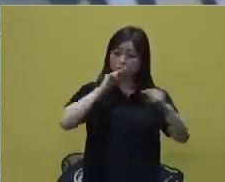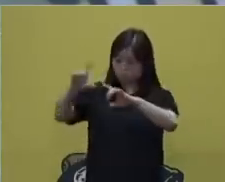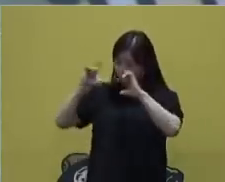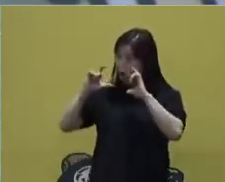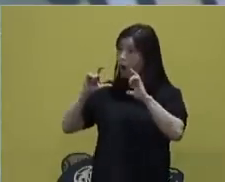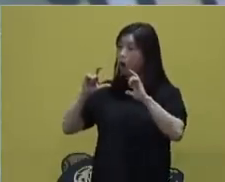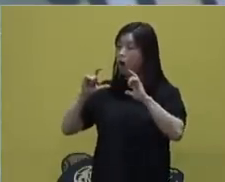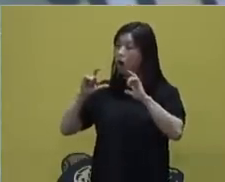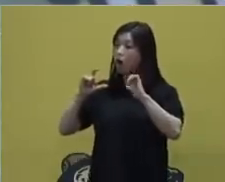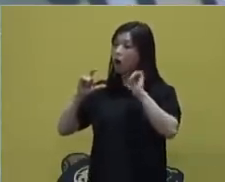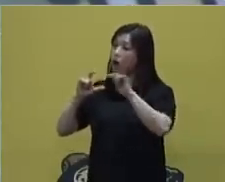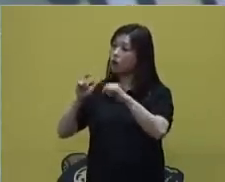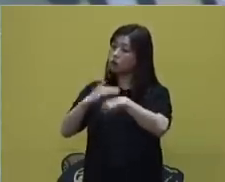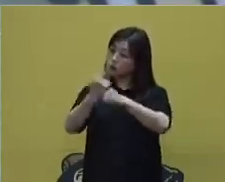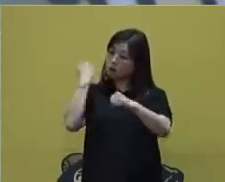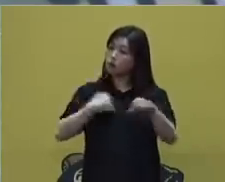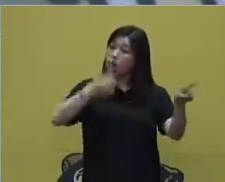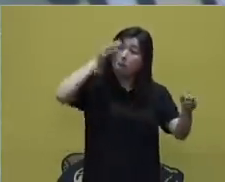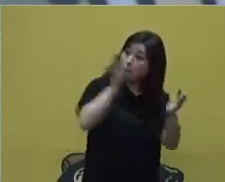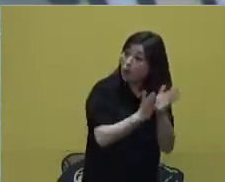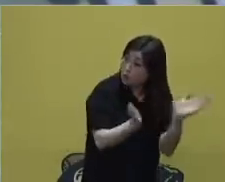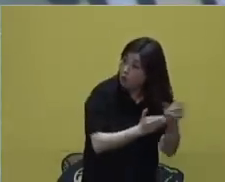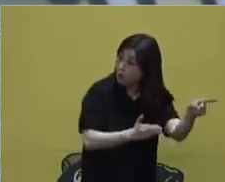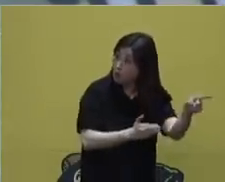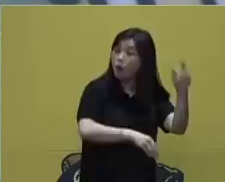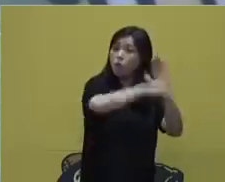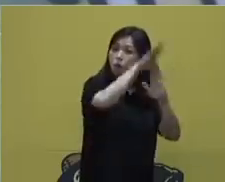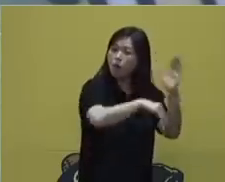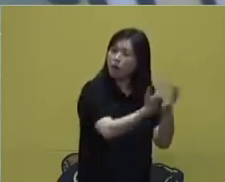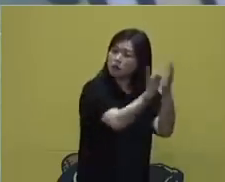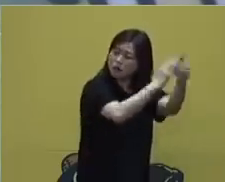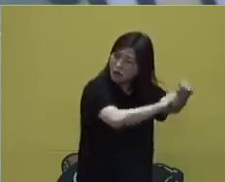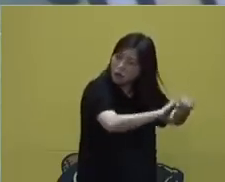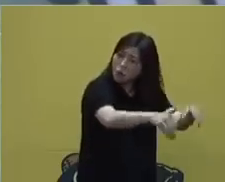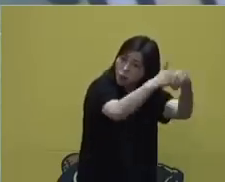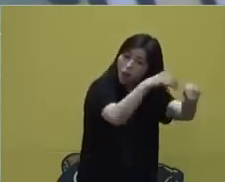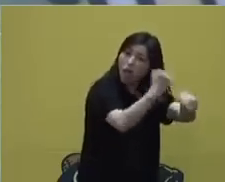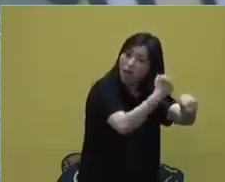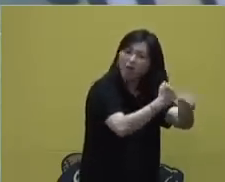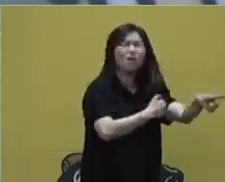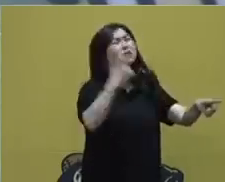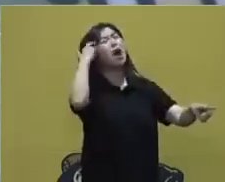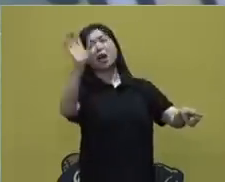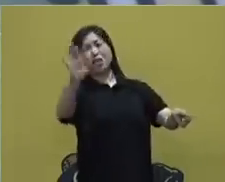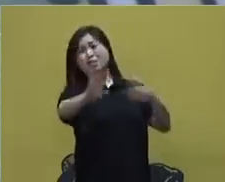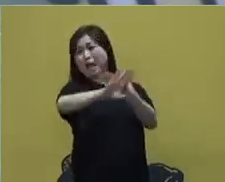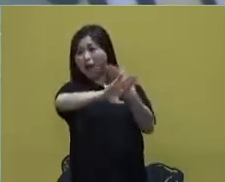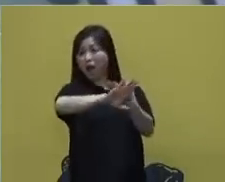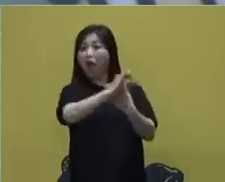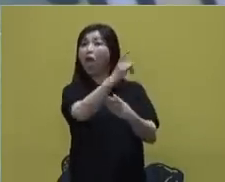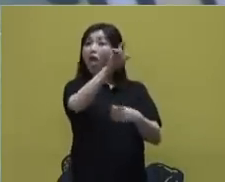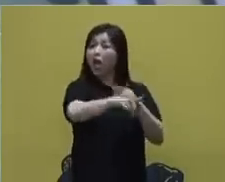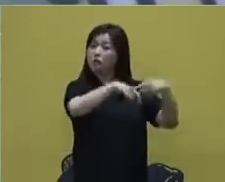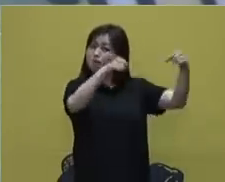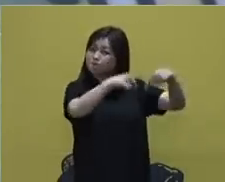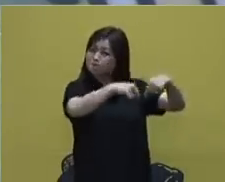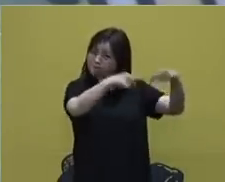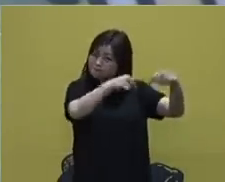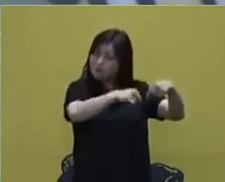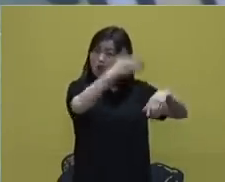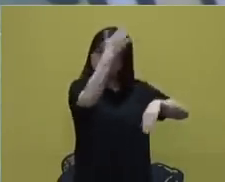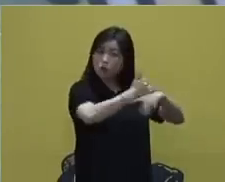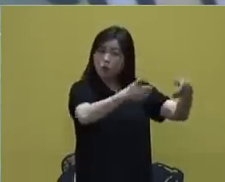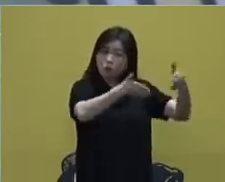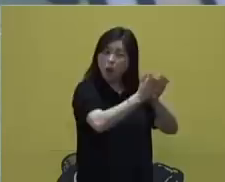됩니다. 아니 작년에 봤지 않냐. 그러니까 우리가 남북관계를 발전시키려는 건 딴 생각이 아니고 비핵화 협상을 갖다가